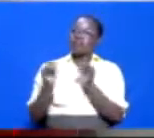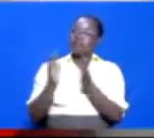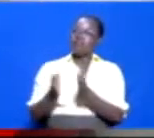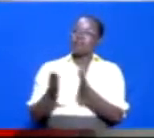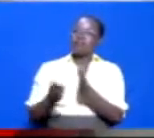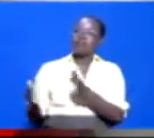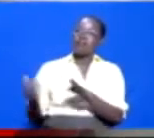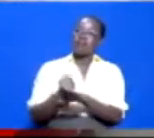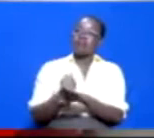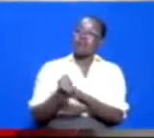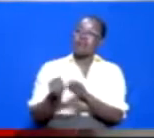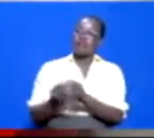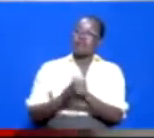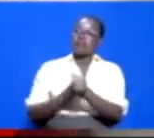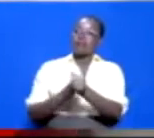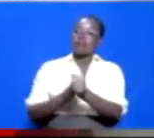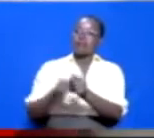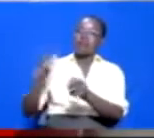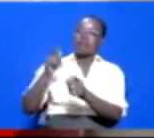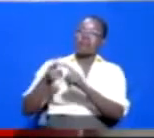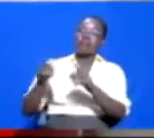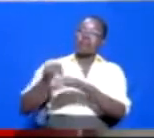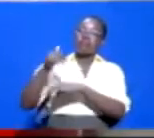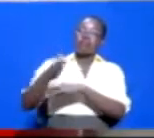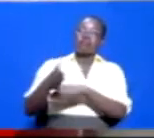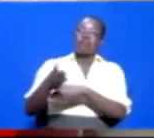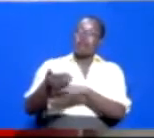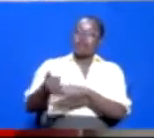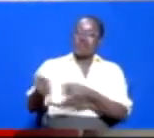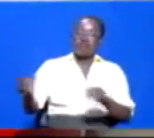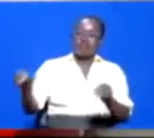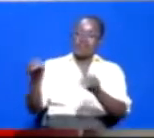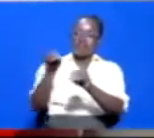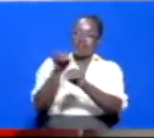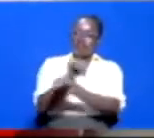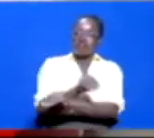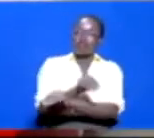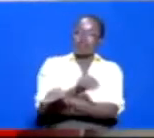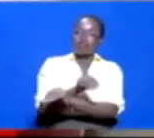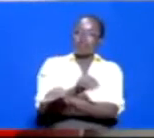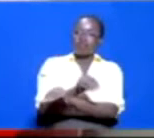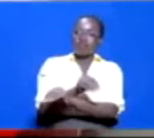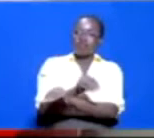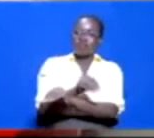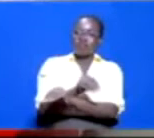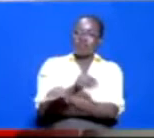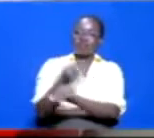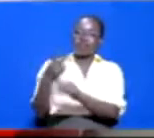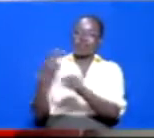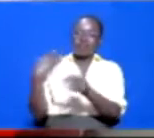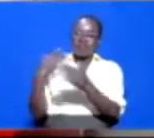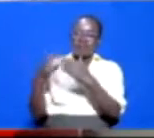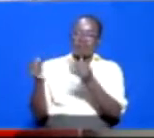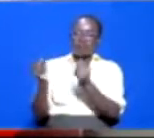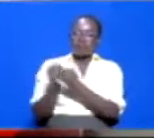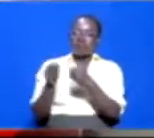head of legal ambaye amekuja kutoka nje, ndio wali recruit tangu 2017. Tunajua